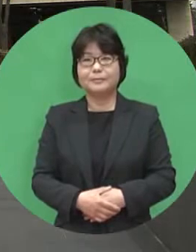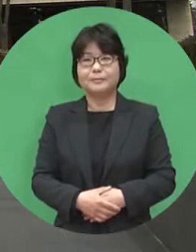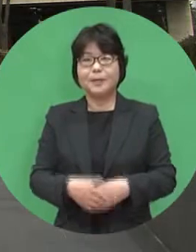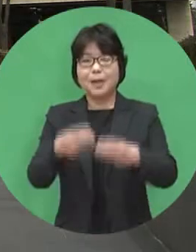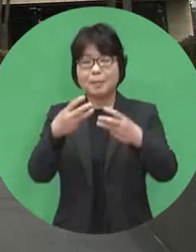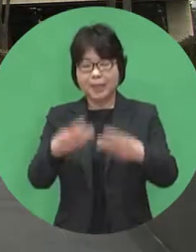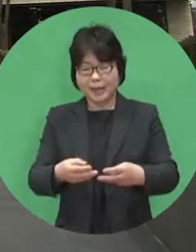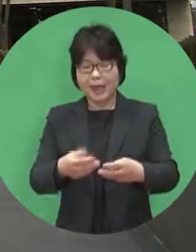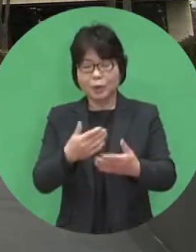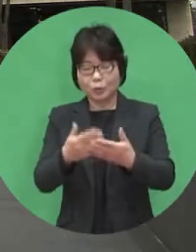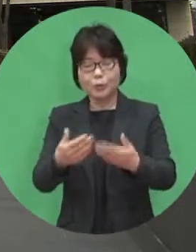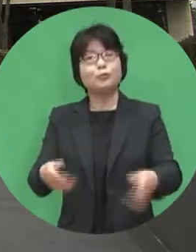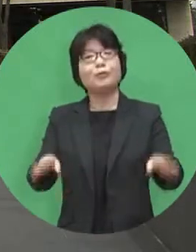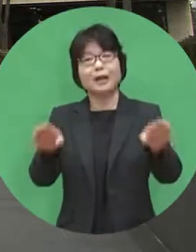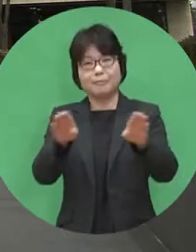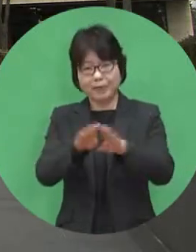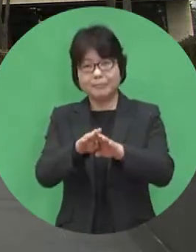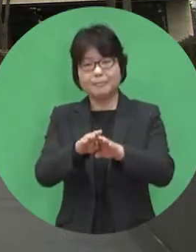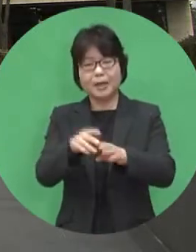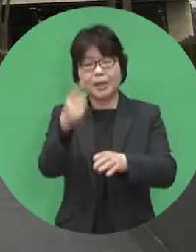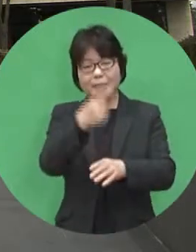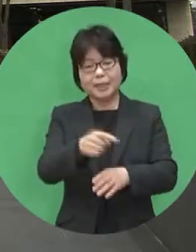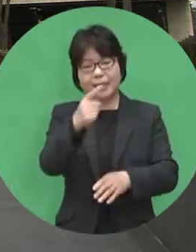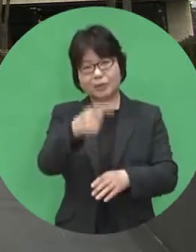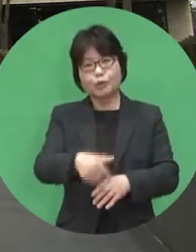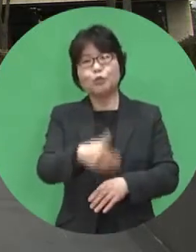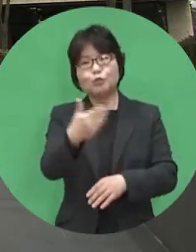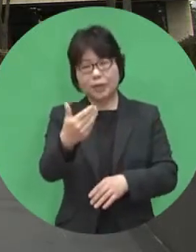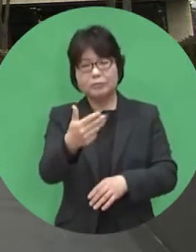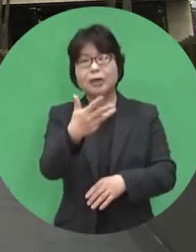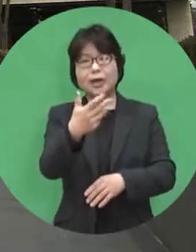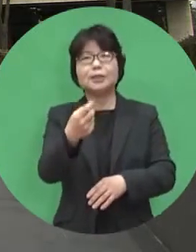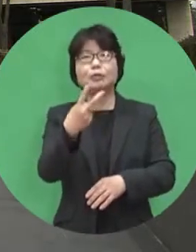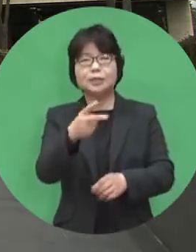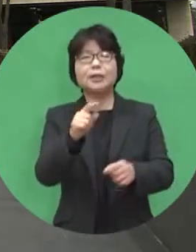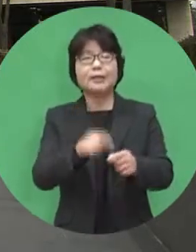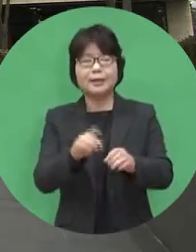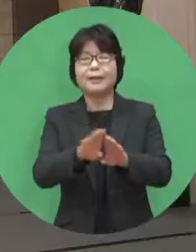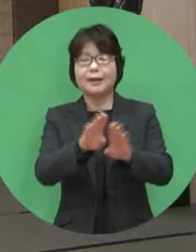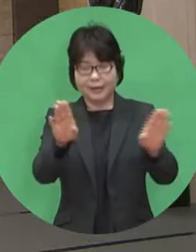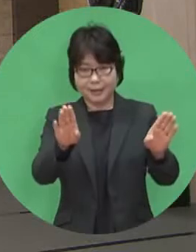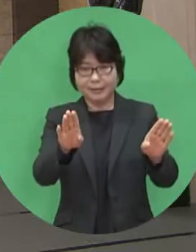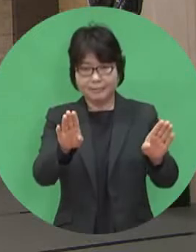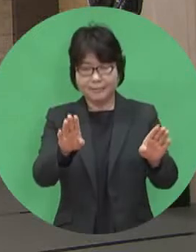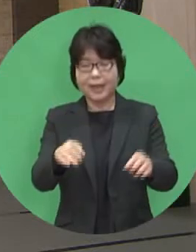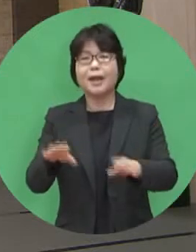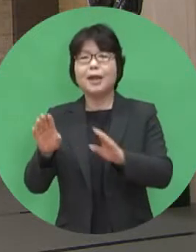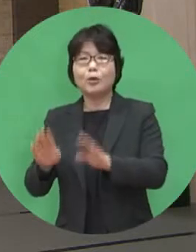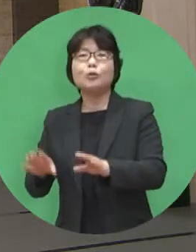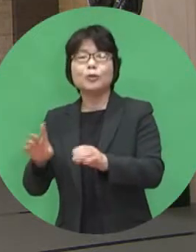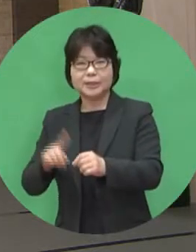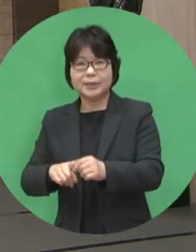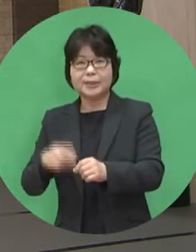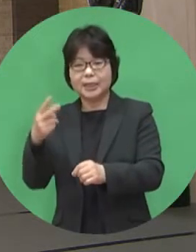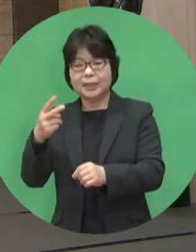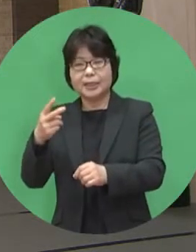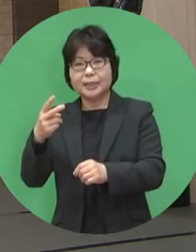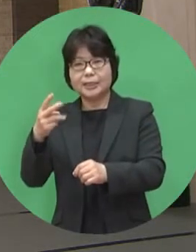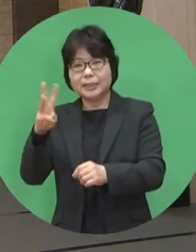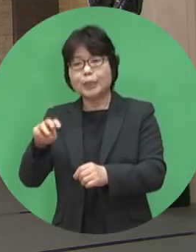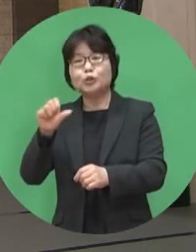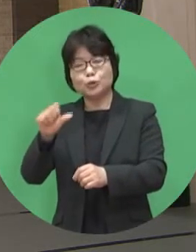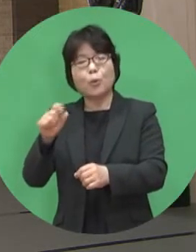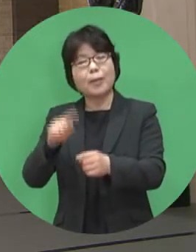三重県立美術館は1982年に開館、2017年に35